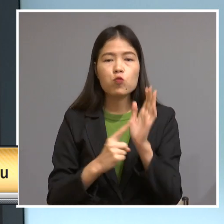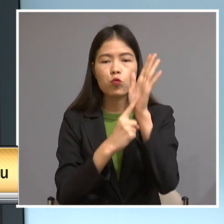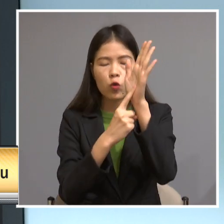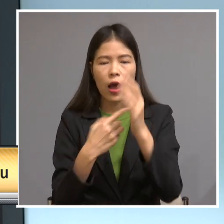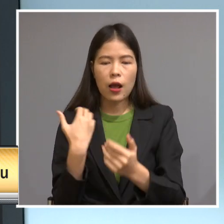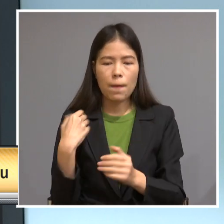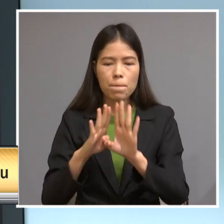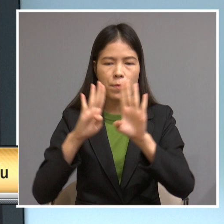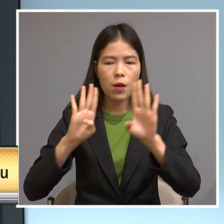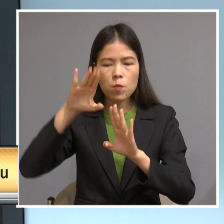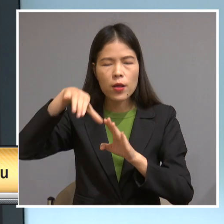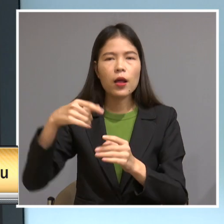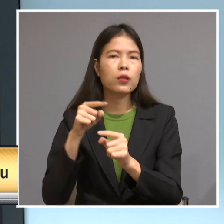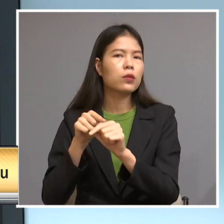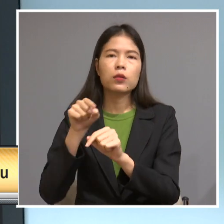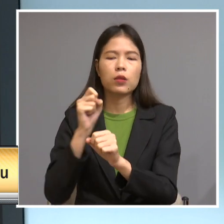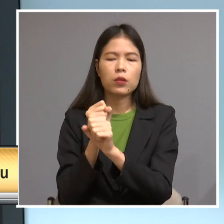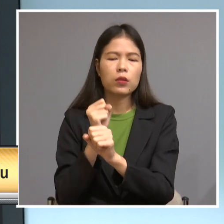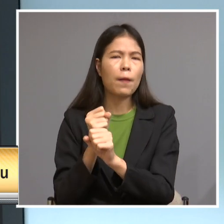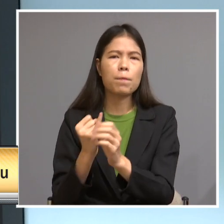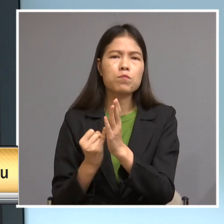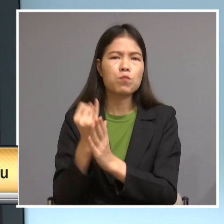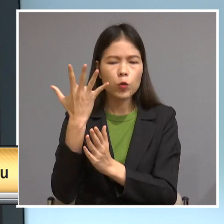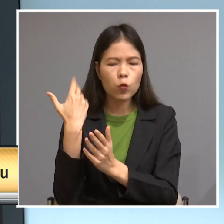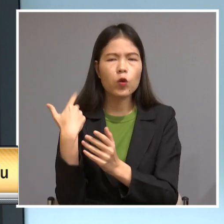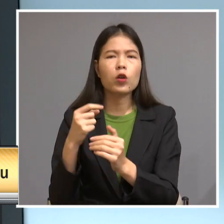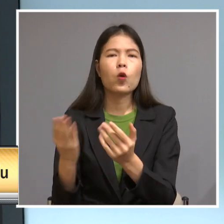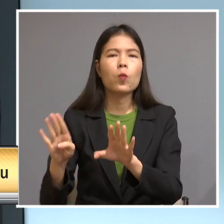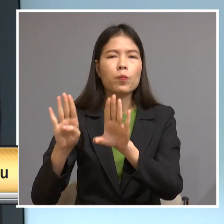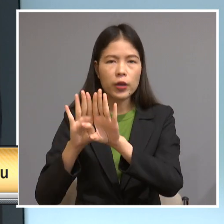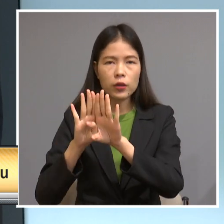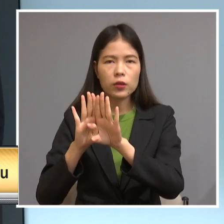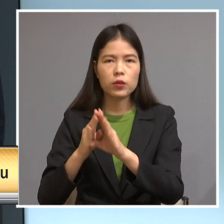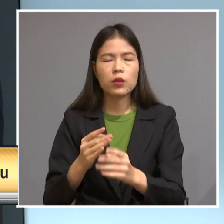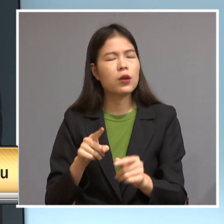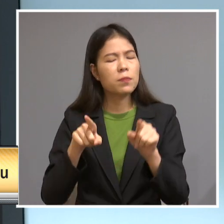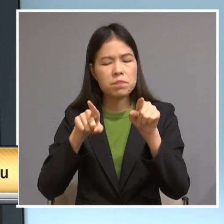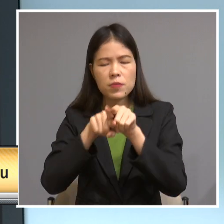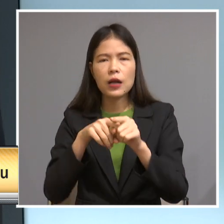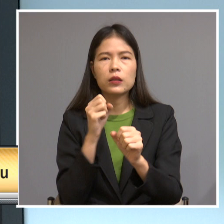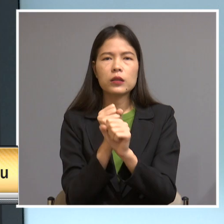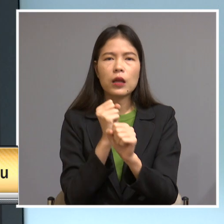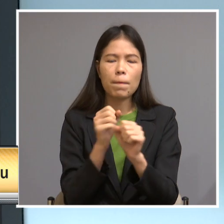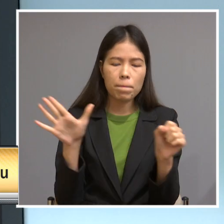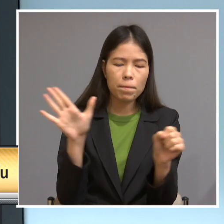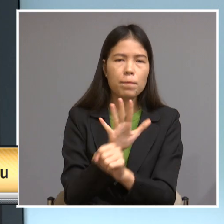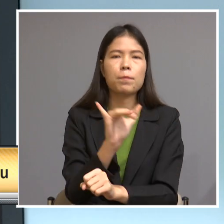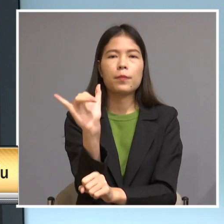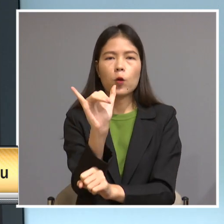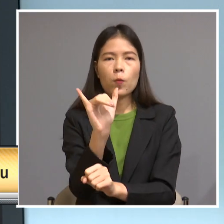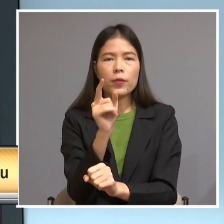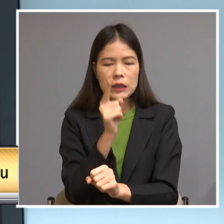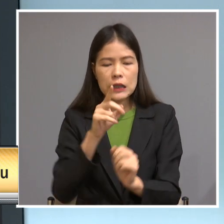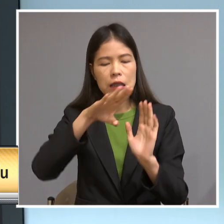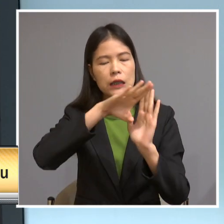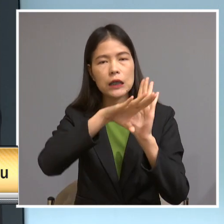้นการเป็รถหยอนไม่ใช่เรื่องของการรถห่อน เป็นการทำให้ครบเราสัรับมนทำให้ครบ มมีขั้นตอนอะไร